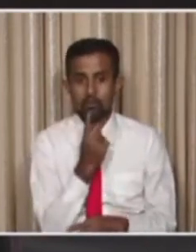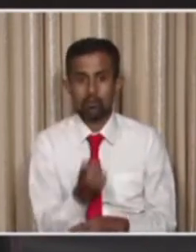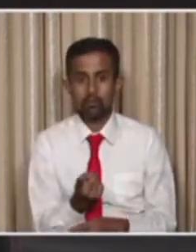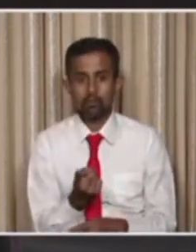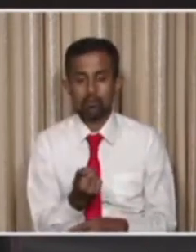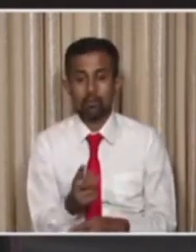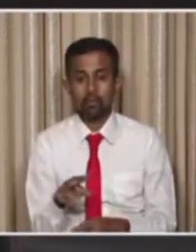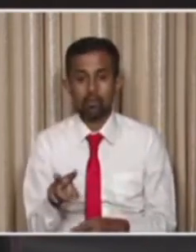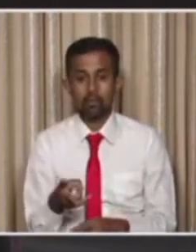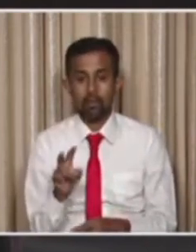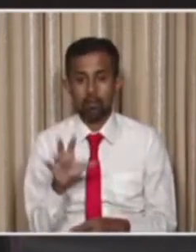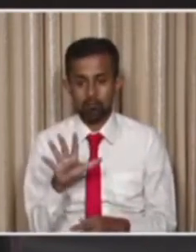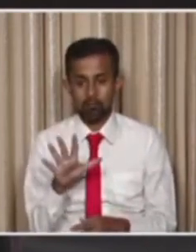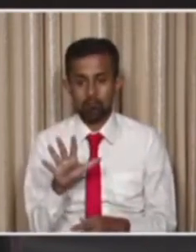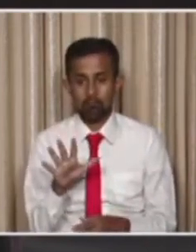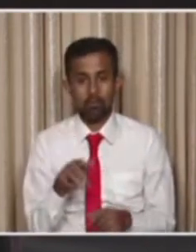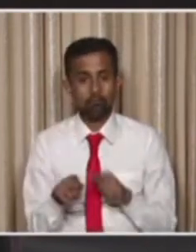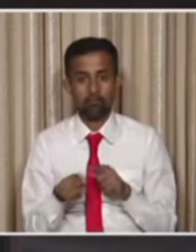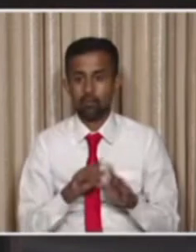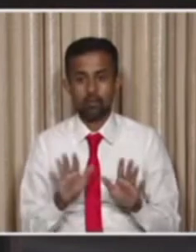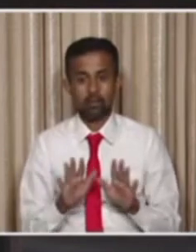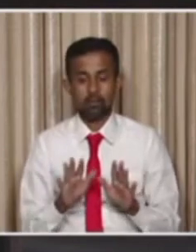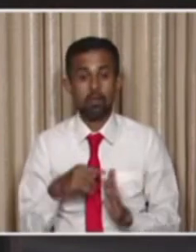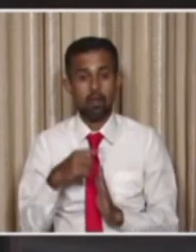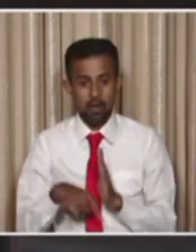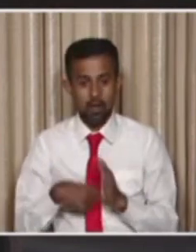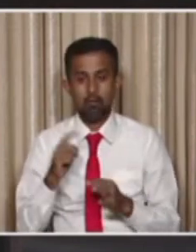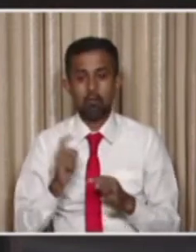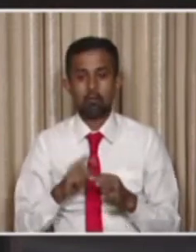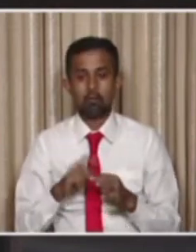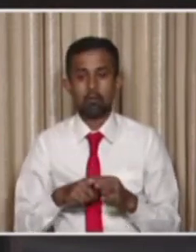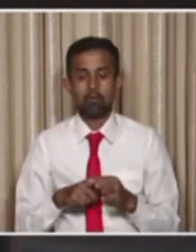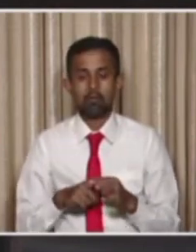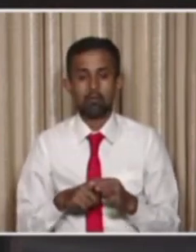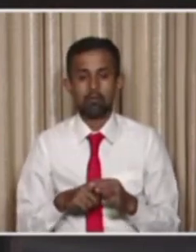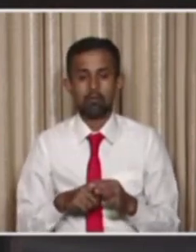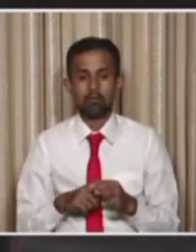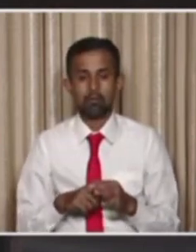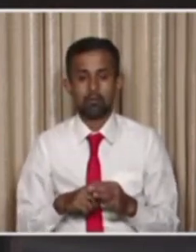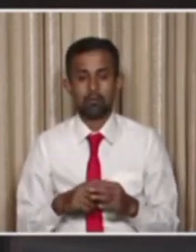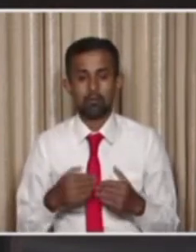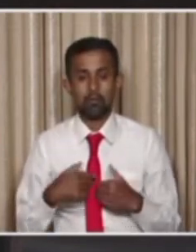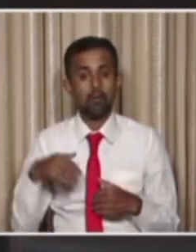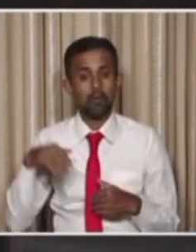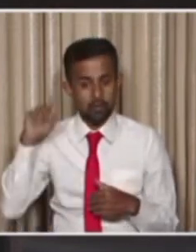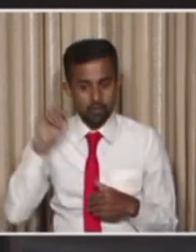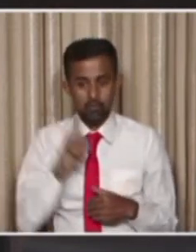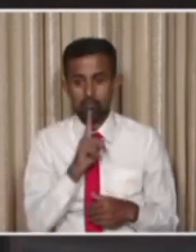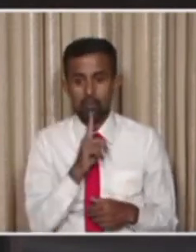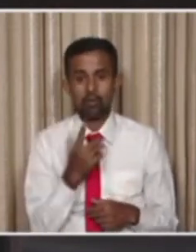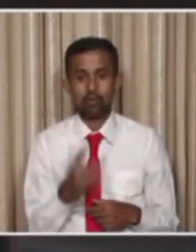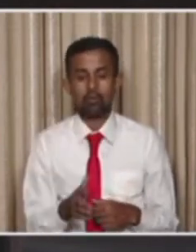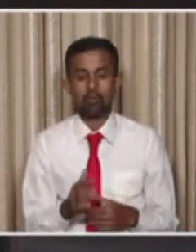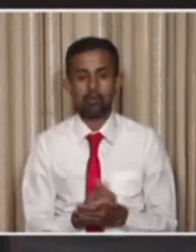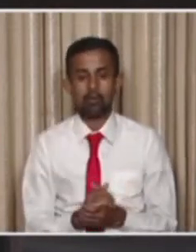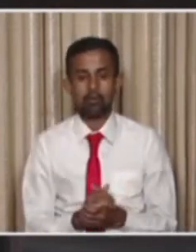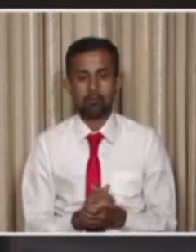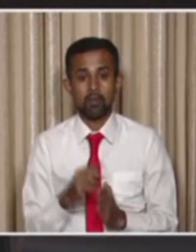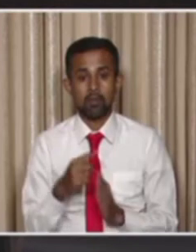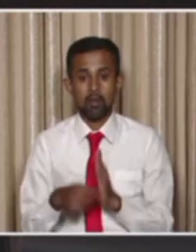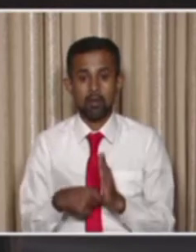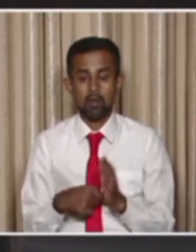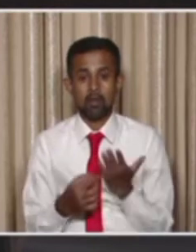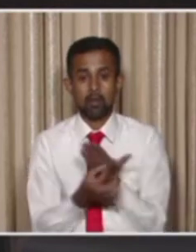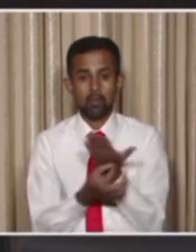මේ 225ට විසලක් නෙමෙයි මේ රටේම මේ ප්‍රශ්නේ. මම එදත් කිව්වා මේක මේ රටේ